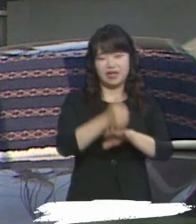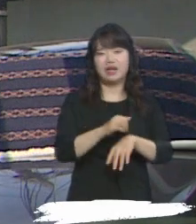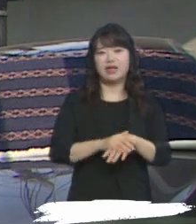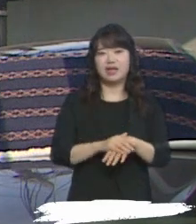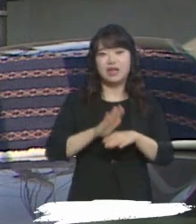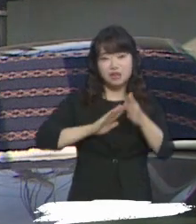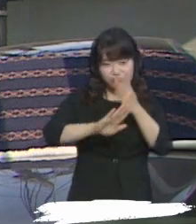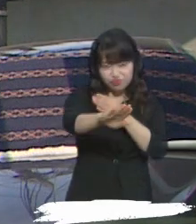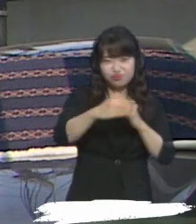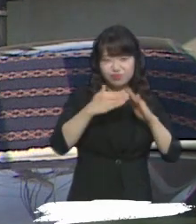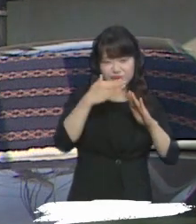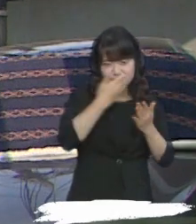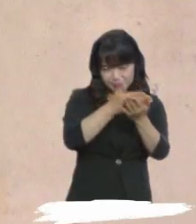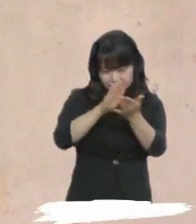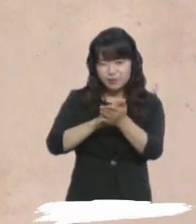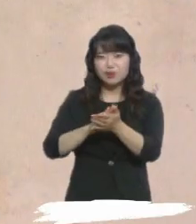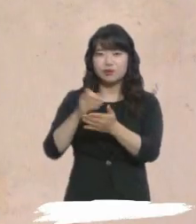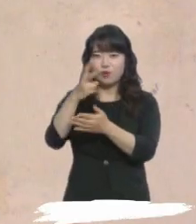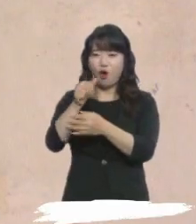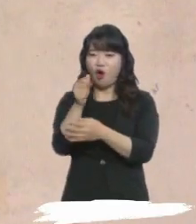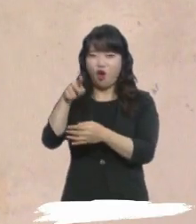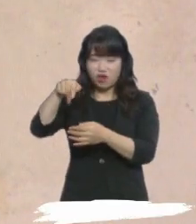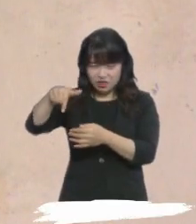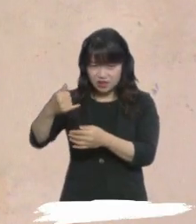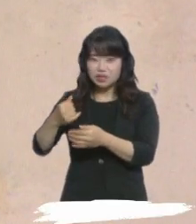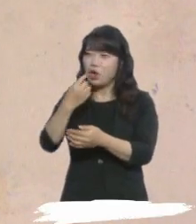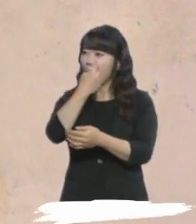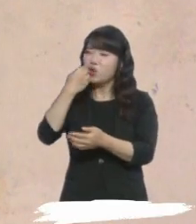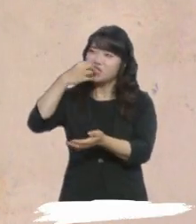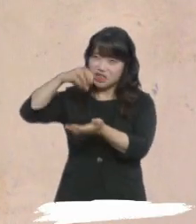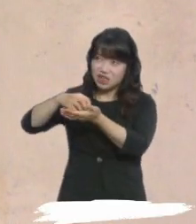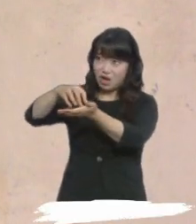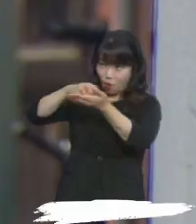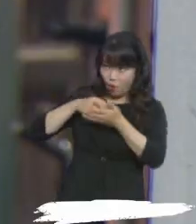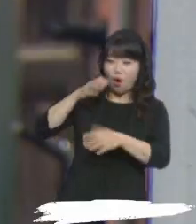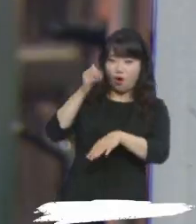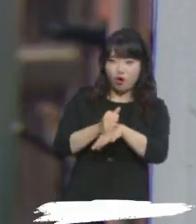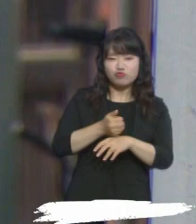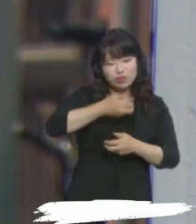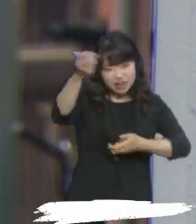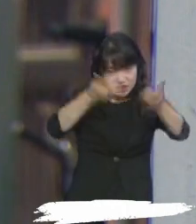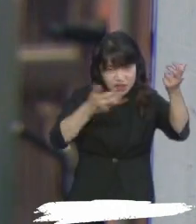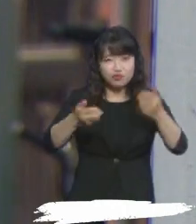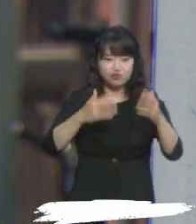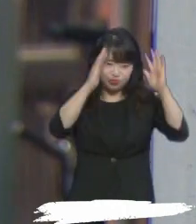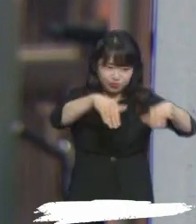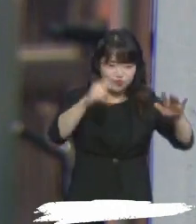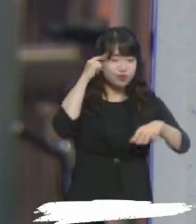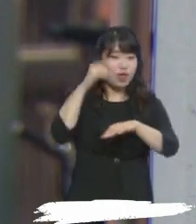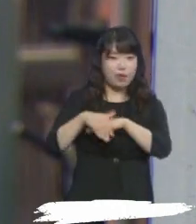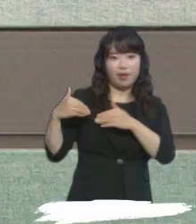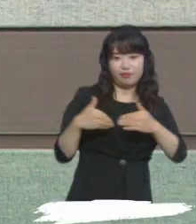향후 주택도시 보증공사 허그의 보증 절차를 거쳐 이주, 철거 등의 사업을 진행하게 됩니다.